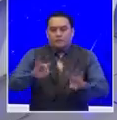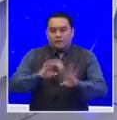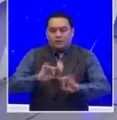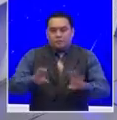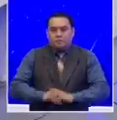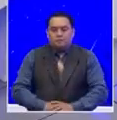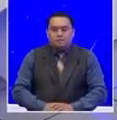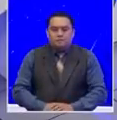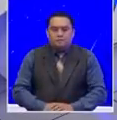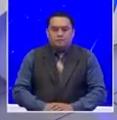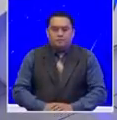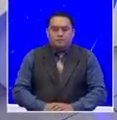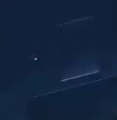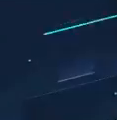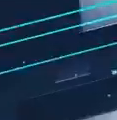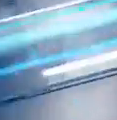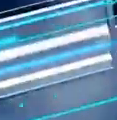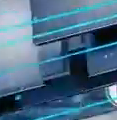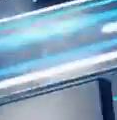самом важном.